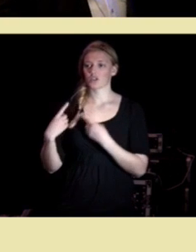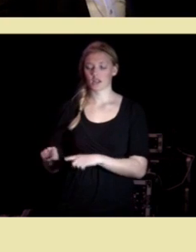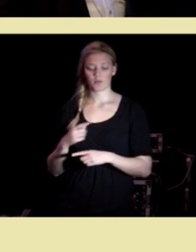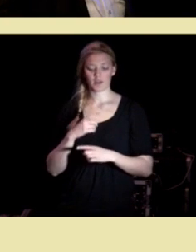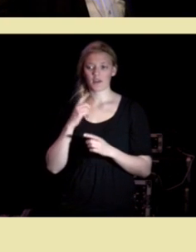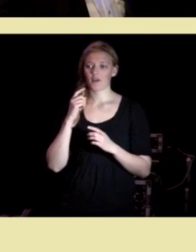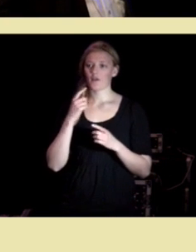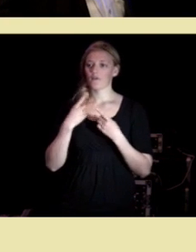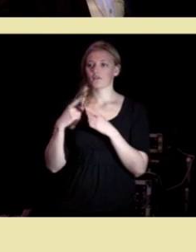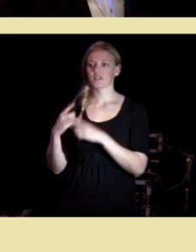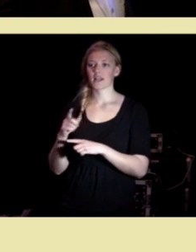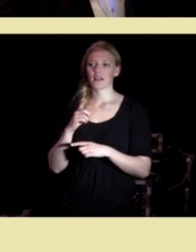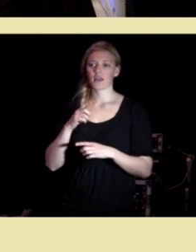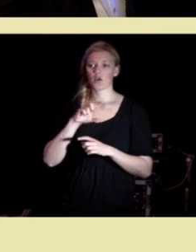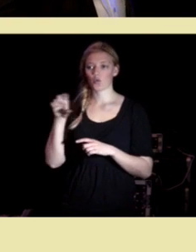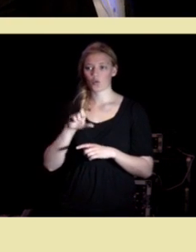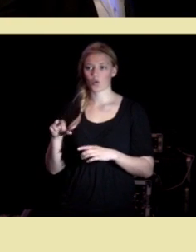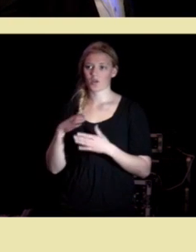ulike ukedagene.